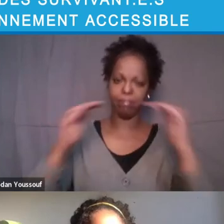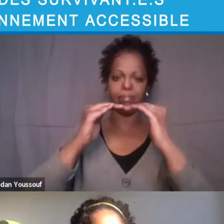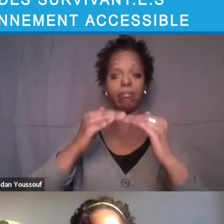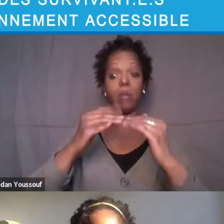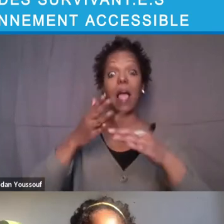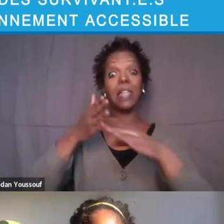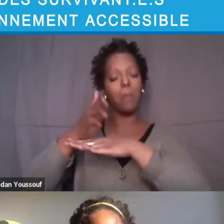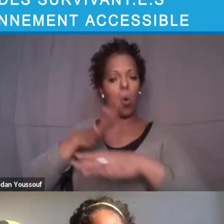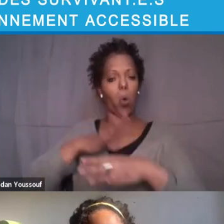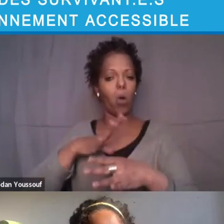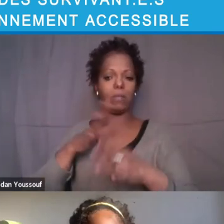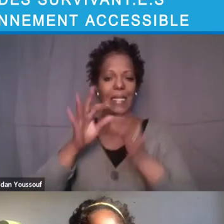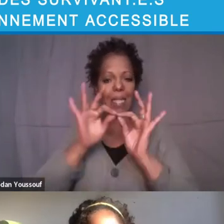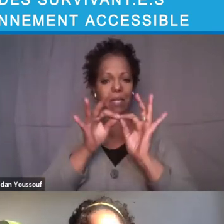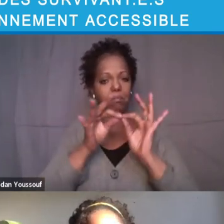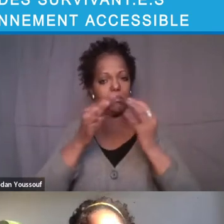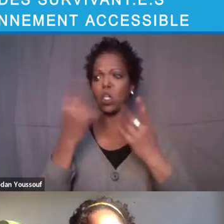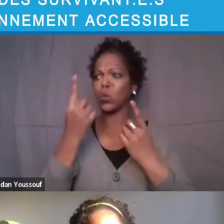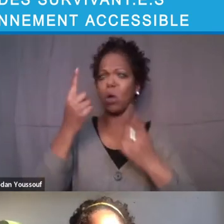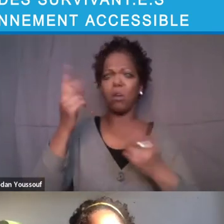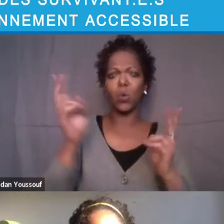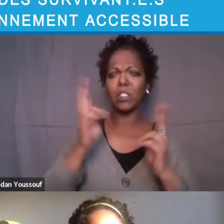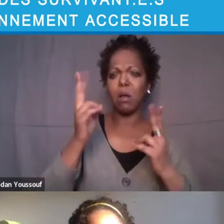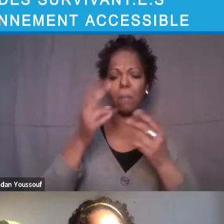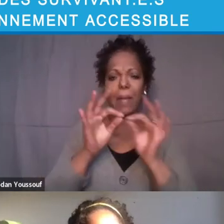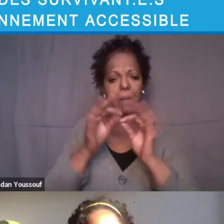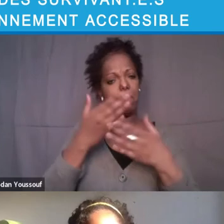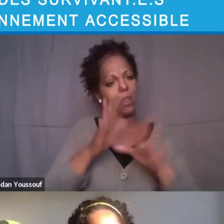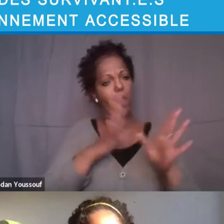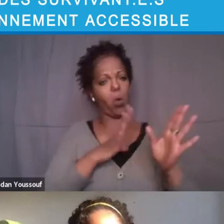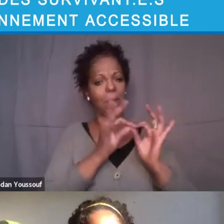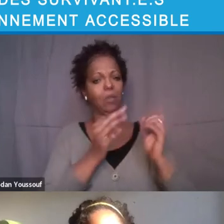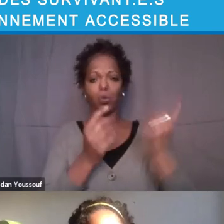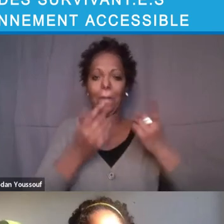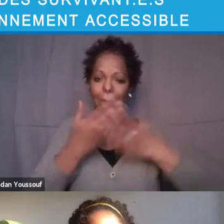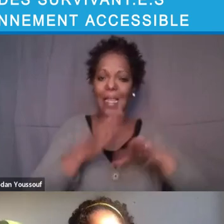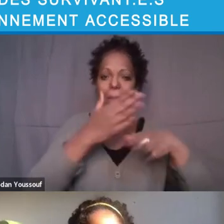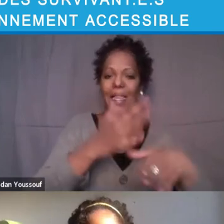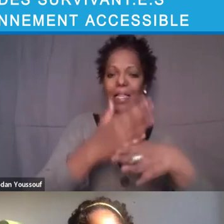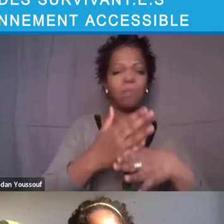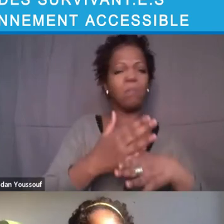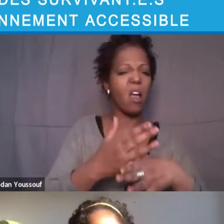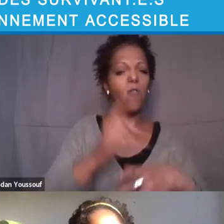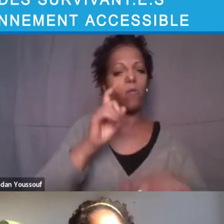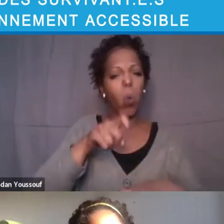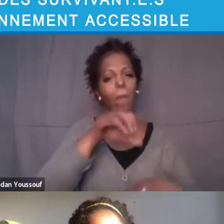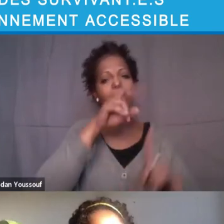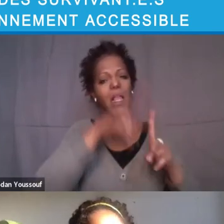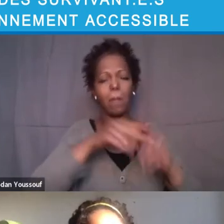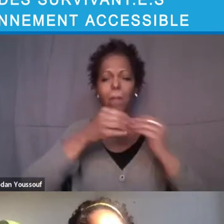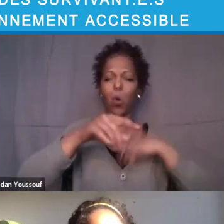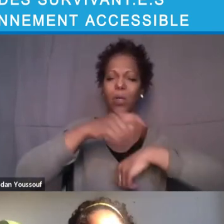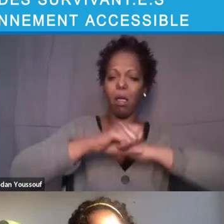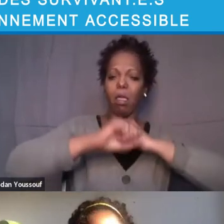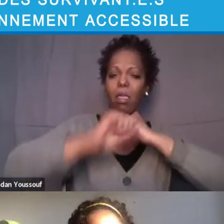S'ils manquent d'informations, on va leur donner les outils. Il y a des services d'interprétation toujours prêts